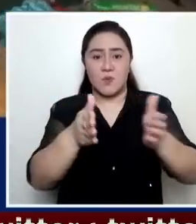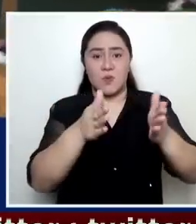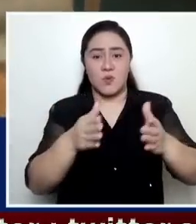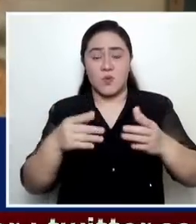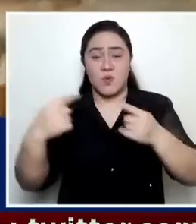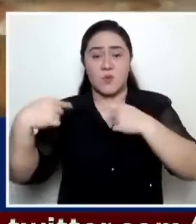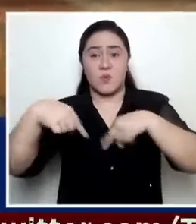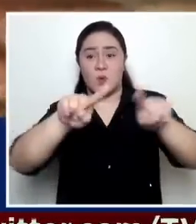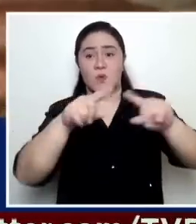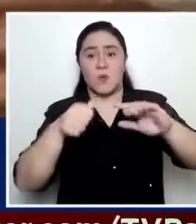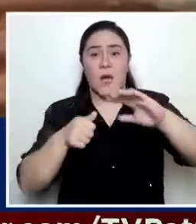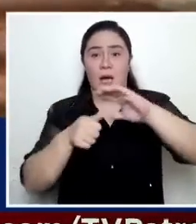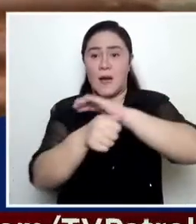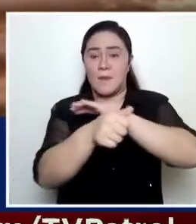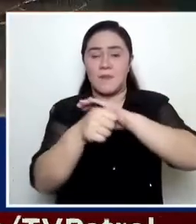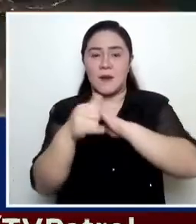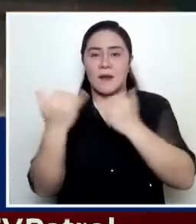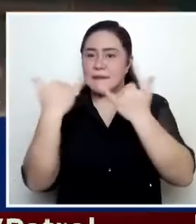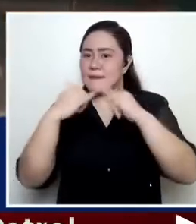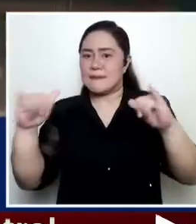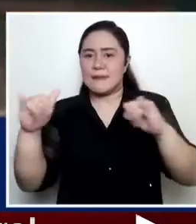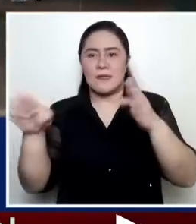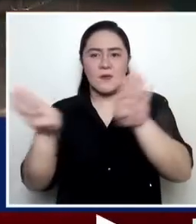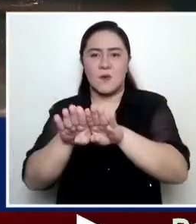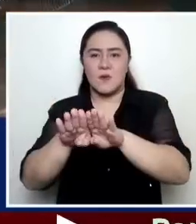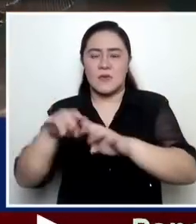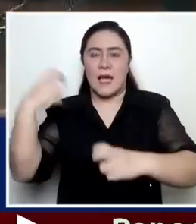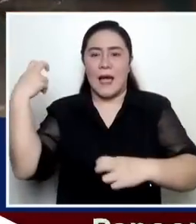pa rin mapasok dahil sa mga landslide.